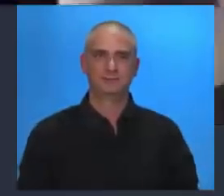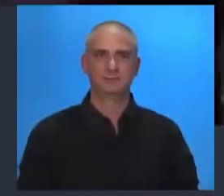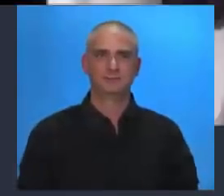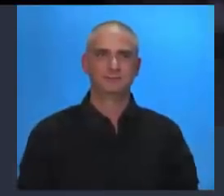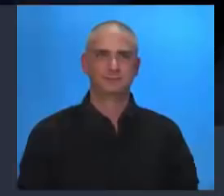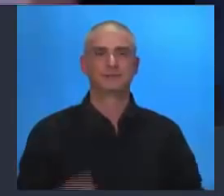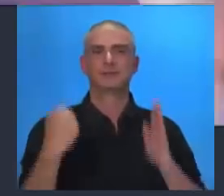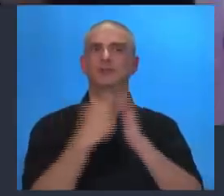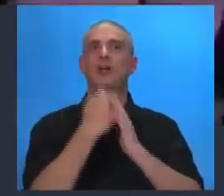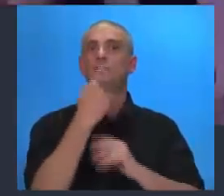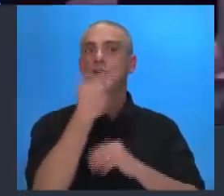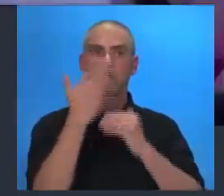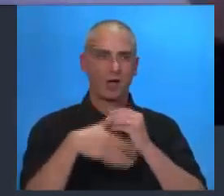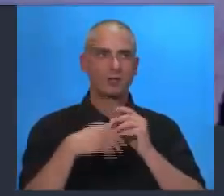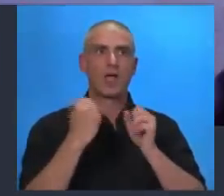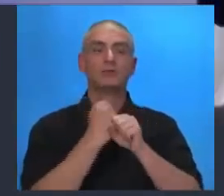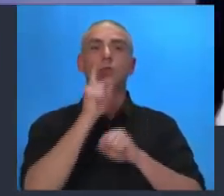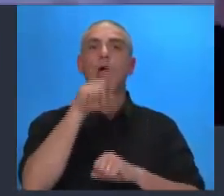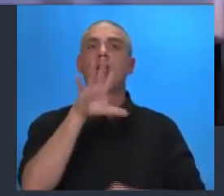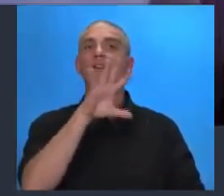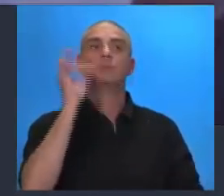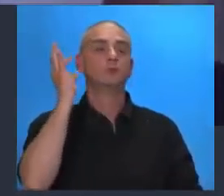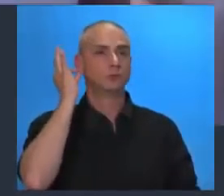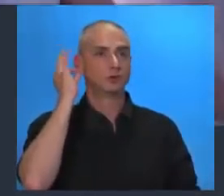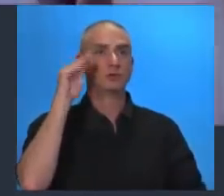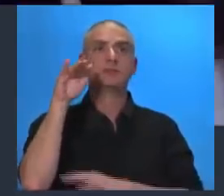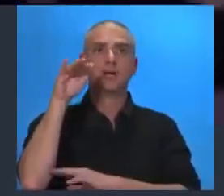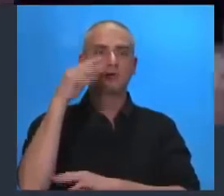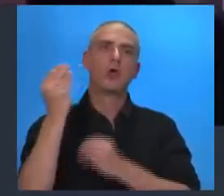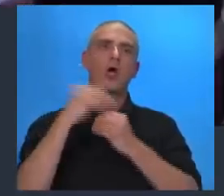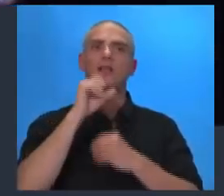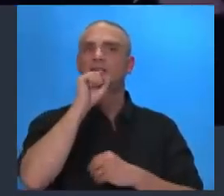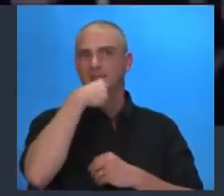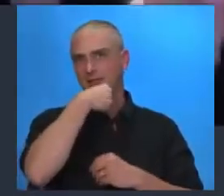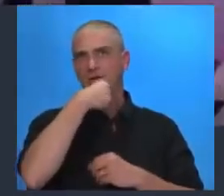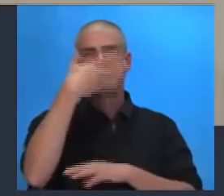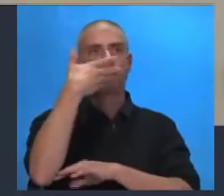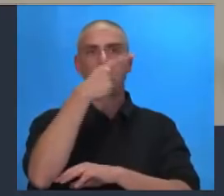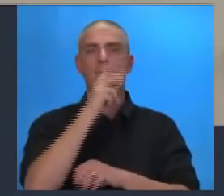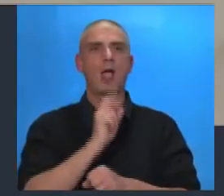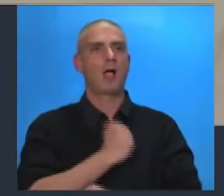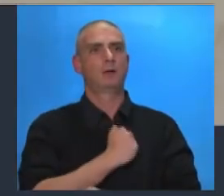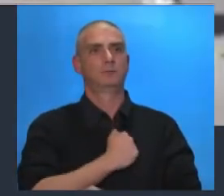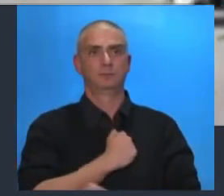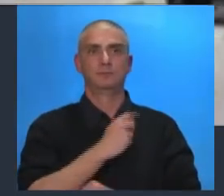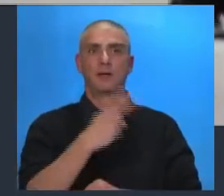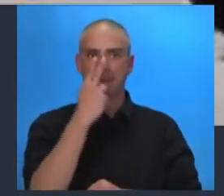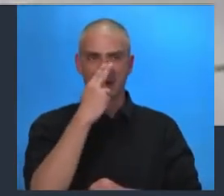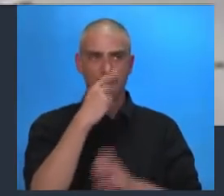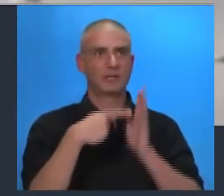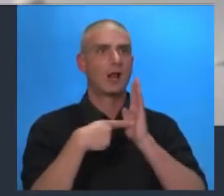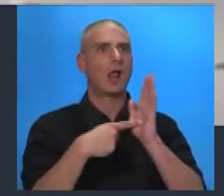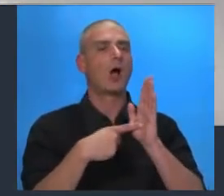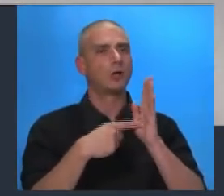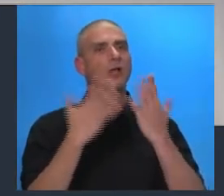בסוף השבוע האחרון עשו 1,500 נשים סעודיות עוד היסטוריה בממלכה השמרנית שמנסה להראות שנושבות